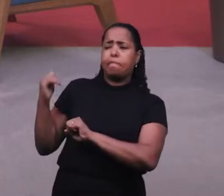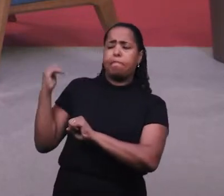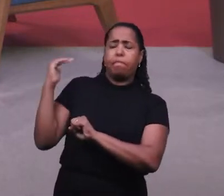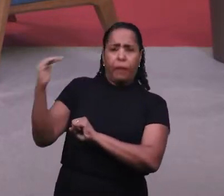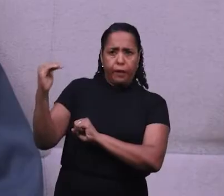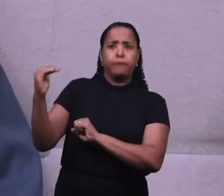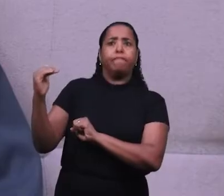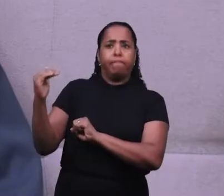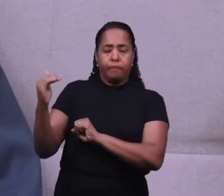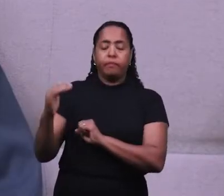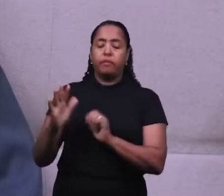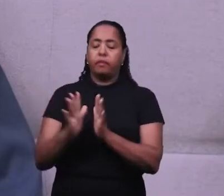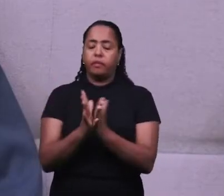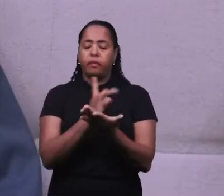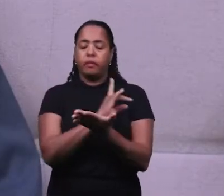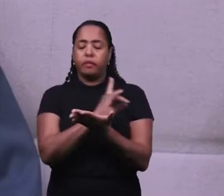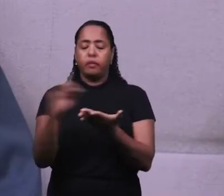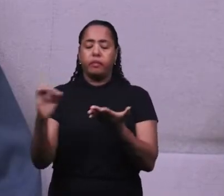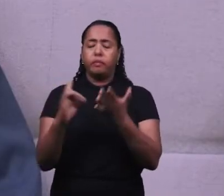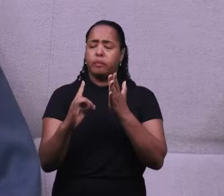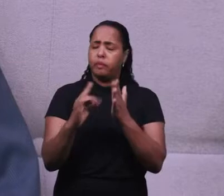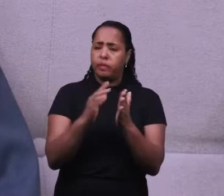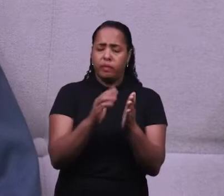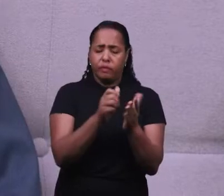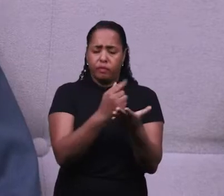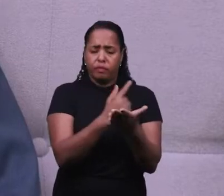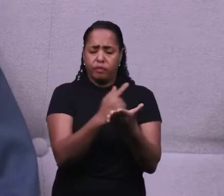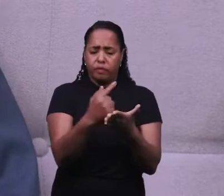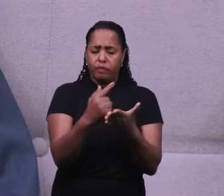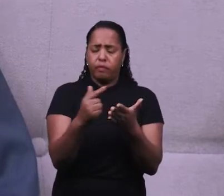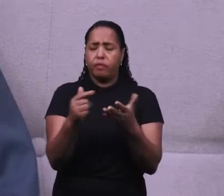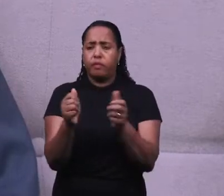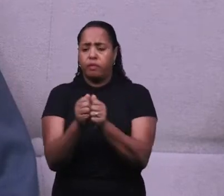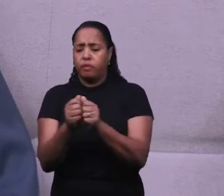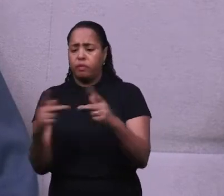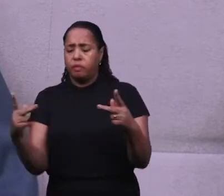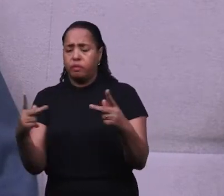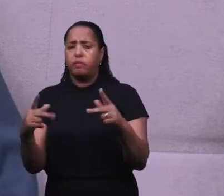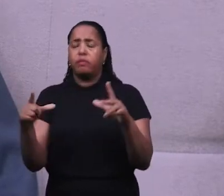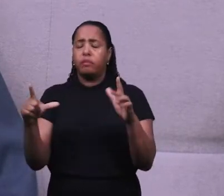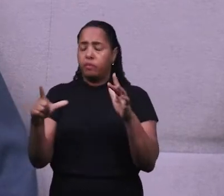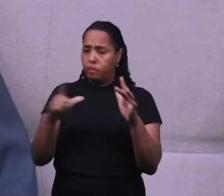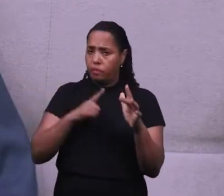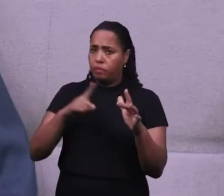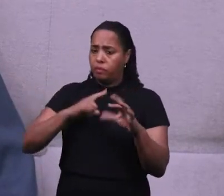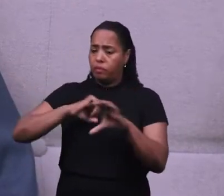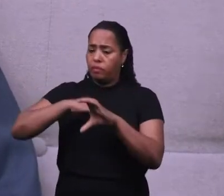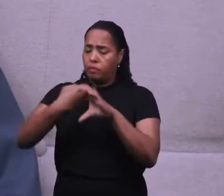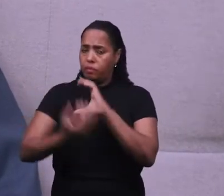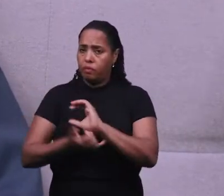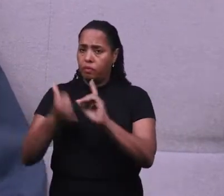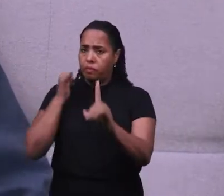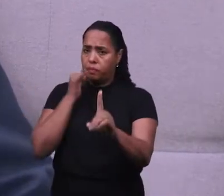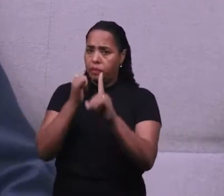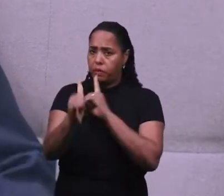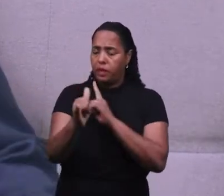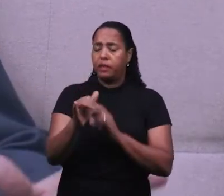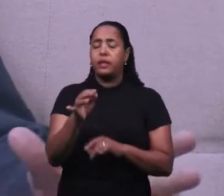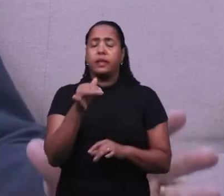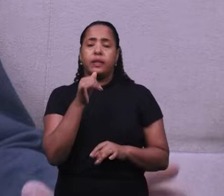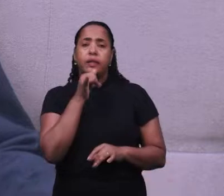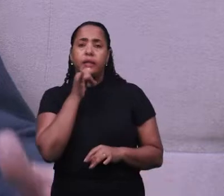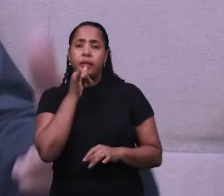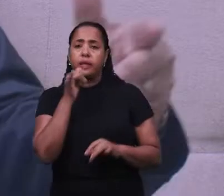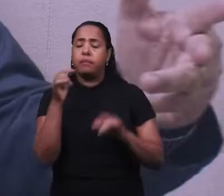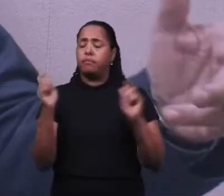conquête. La Bible, toute elle, a son aspect prophétique, n'est-ce